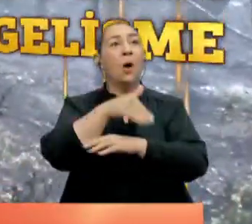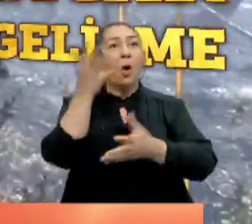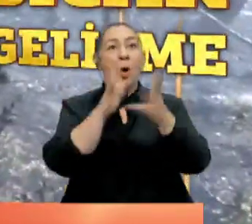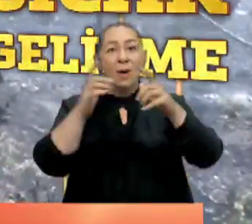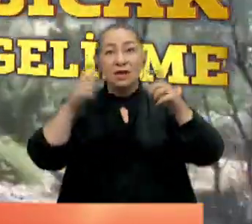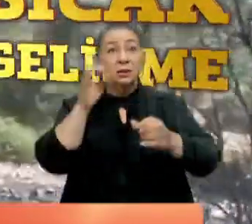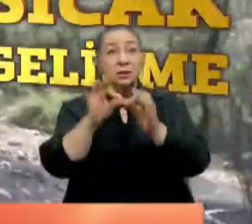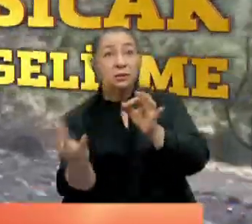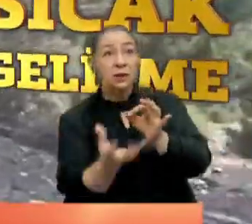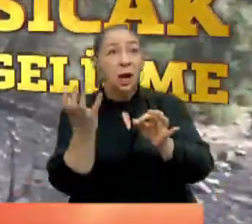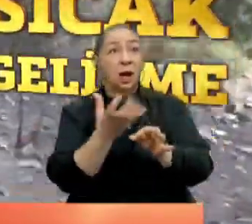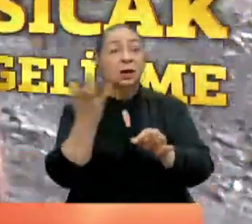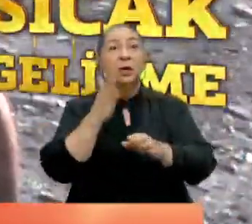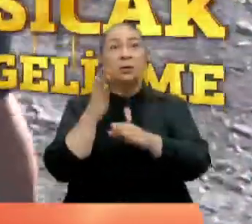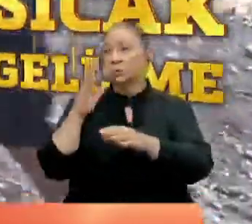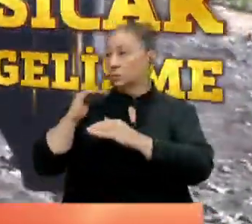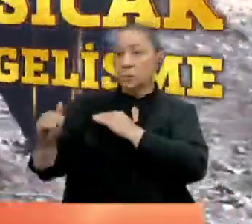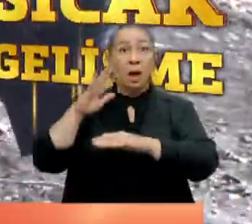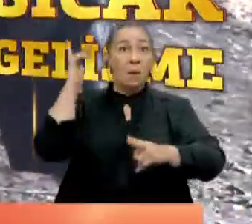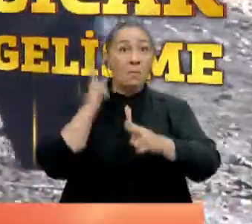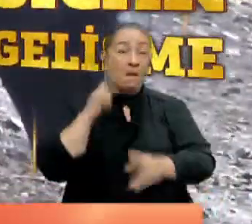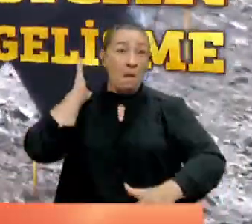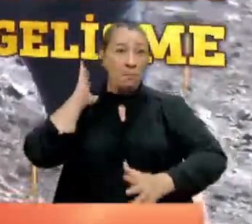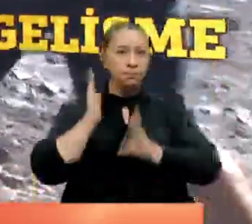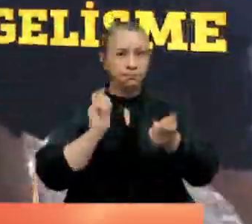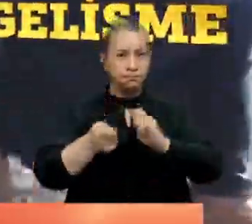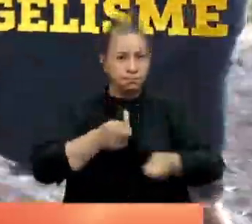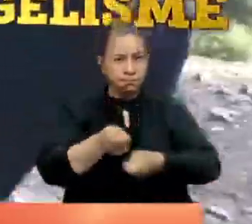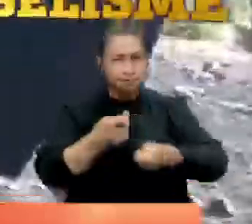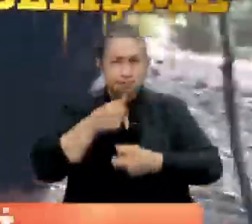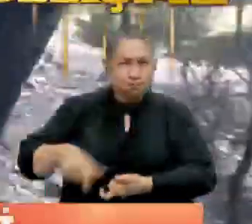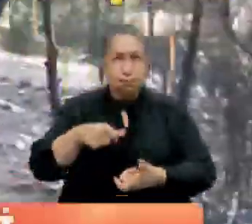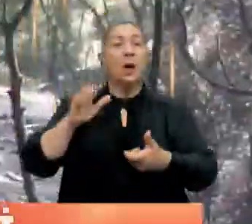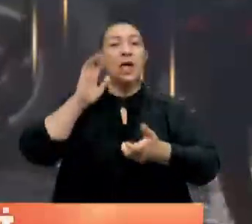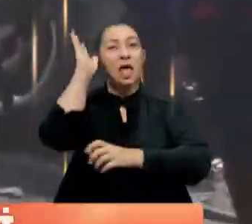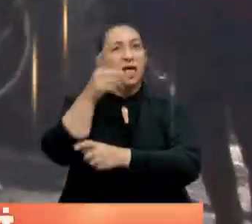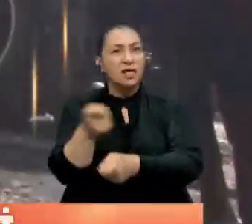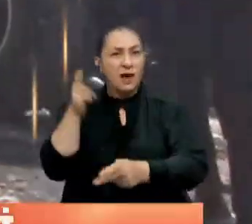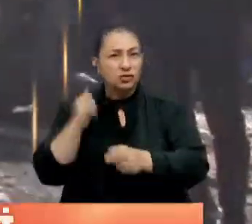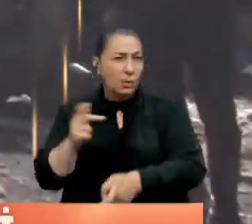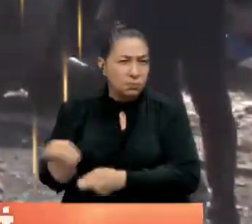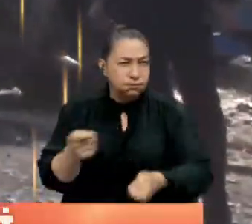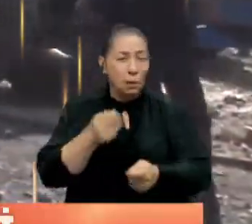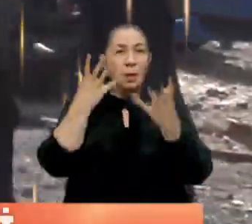ormanlık alanda çıkan yangın vatandaşların ilk müdahalesi ve ardından ekiplerin yoğun çabalarıyla söndürüldü.